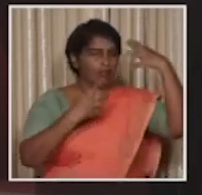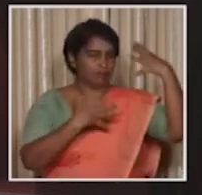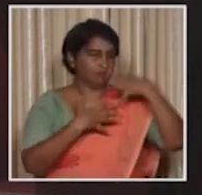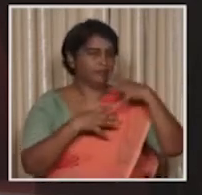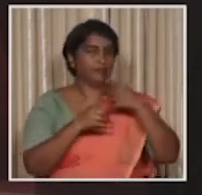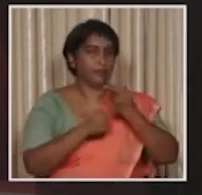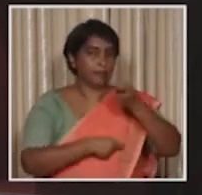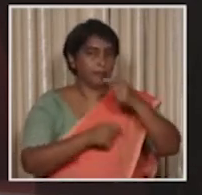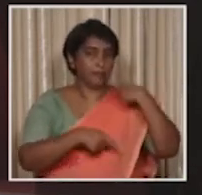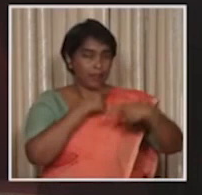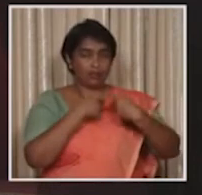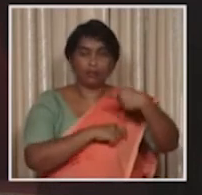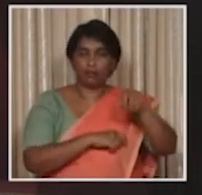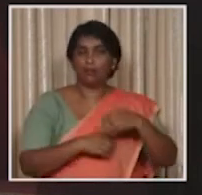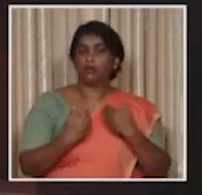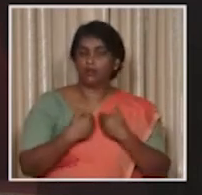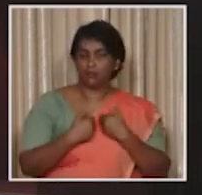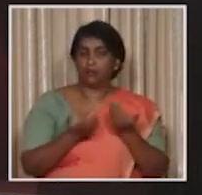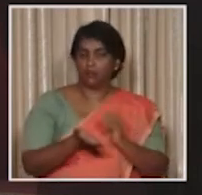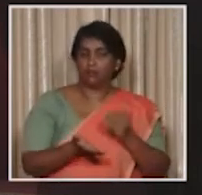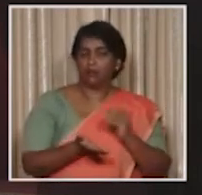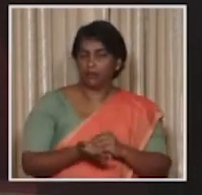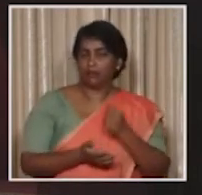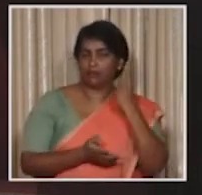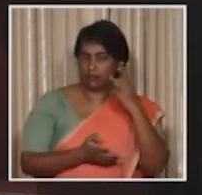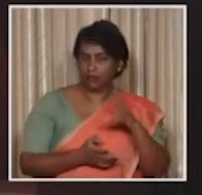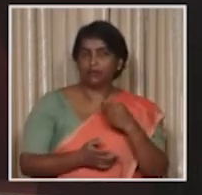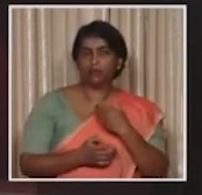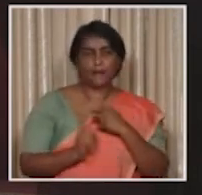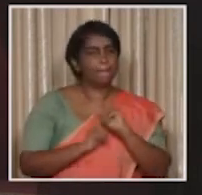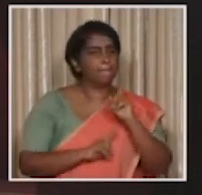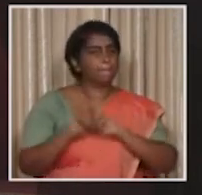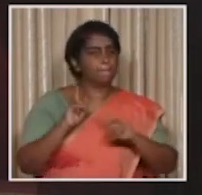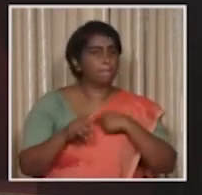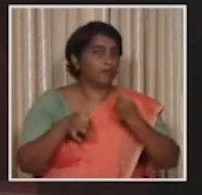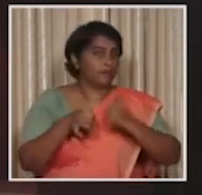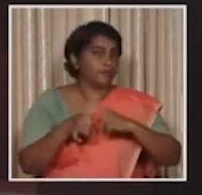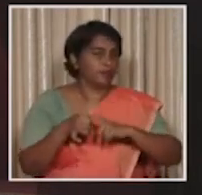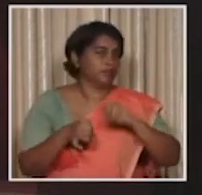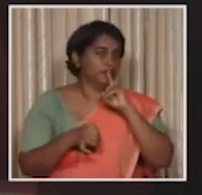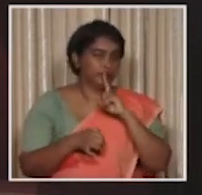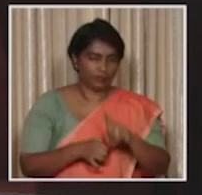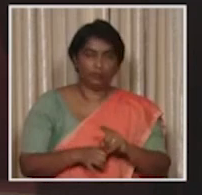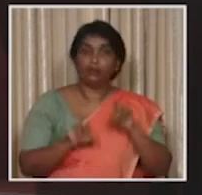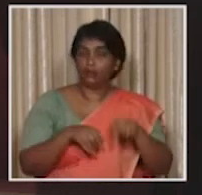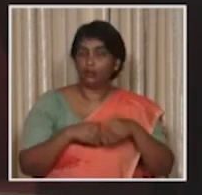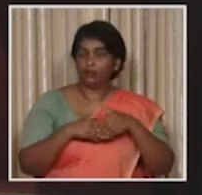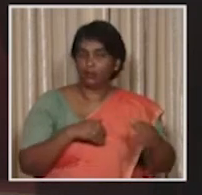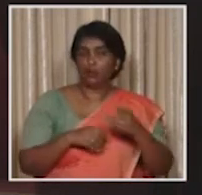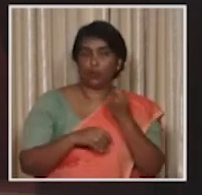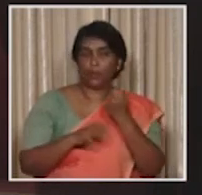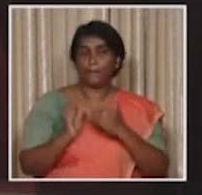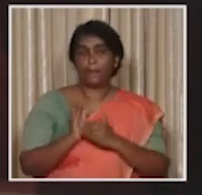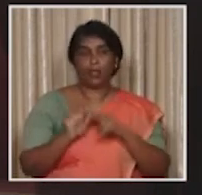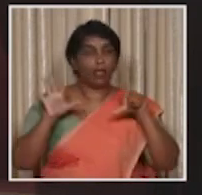ගැනීම සම්බන්ධයෙන් මා විසින් අවස්ථා කීපයකදීම පාර්ලිමේන්තුවේ ප්‍රශ්න කරනු ලැබුවා. මේ වන විට රුපියල්